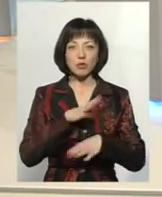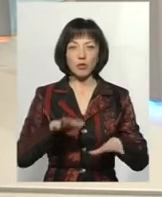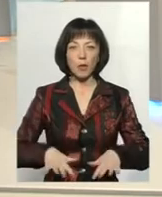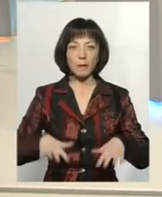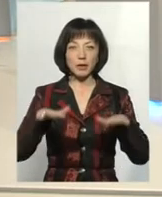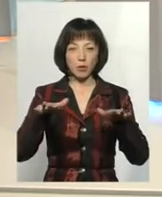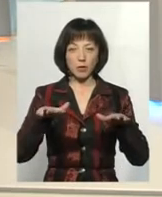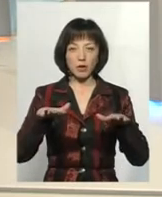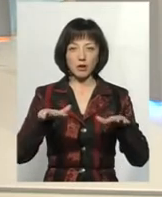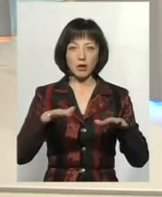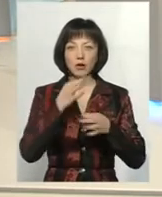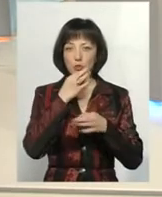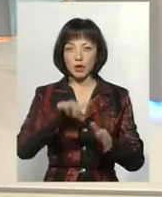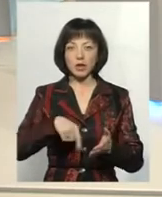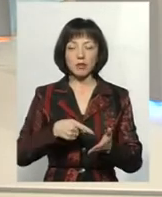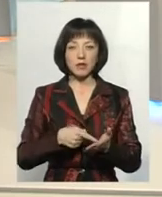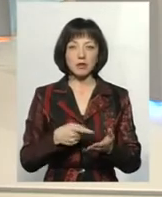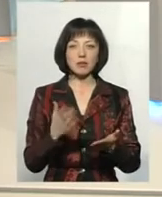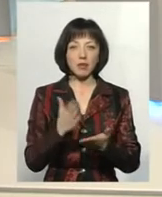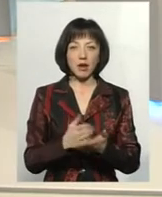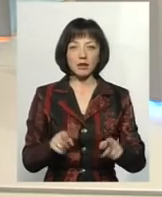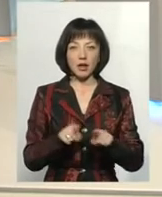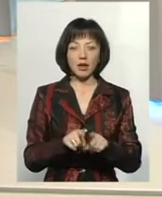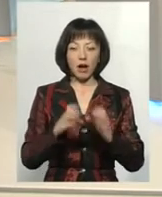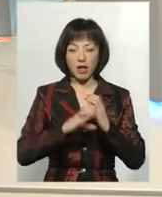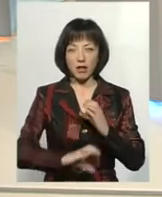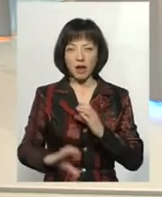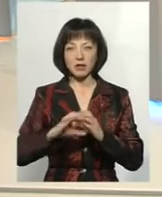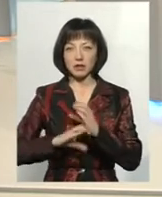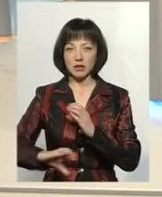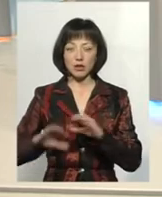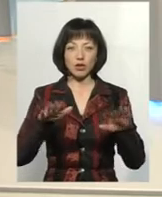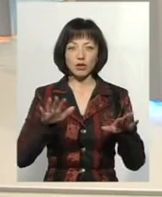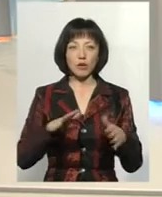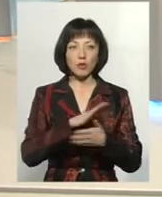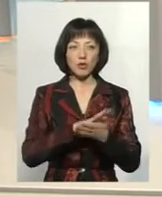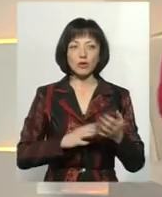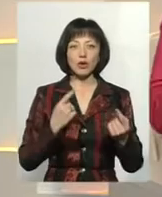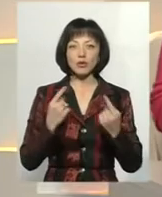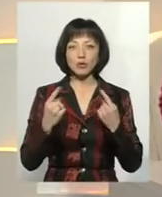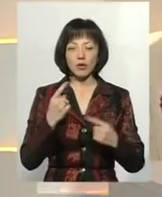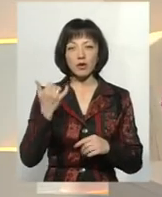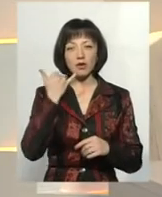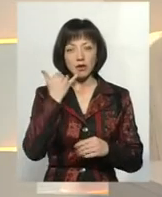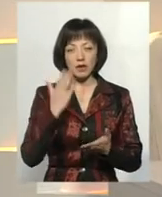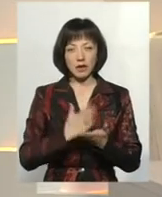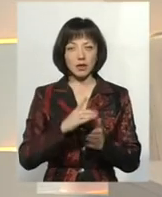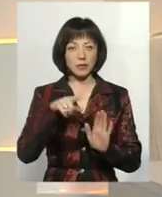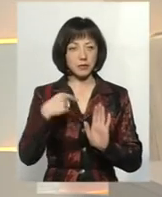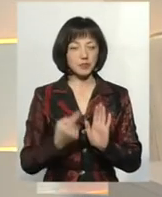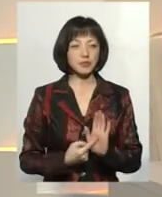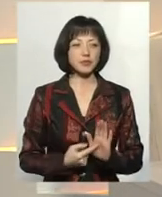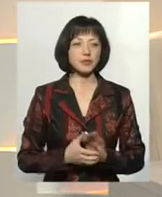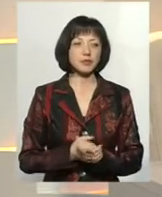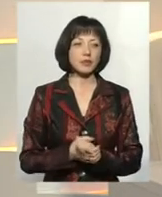підтоплення, будь-яке місто має от такі от дощову каналізацію. Пані, ми продовжимо розмову, я прошу, мені підказують, у нас є телефонний дзвінок.